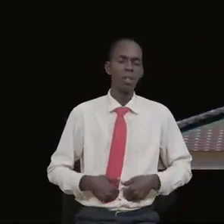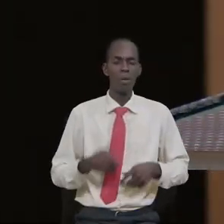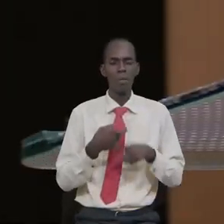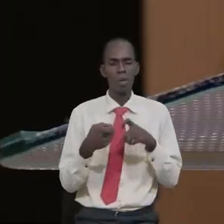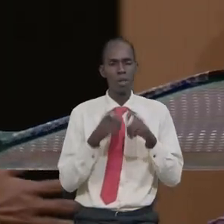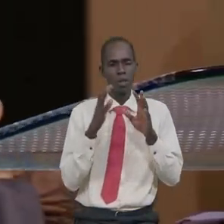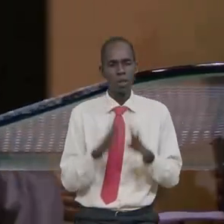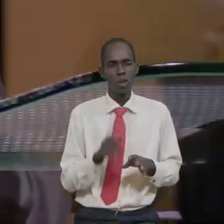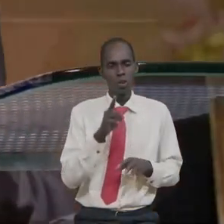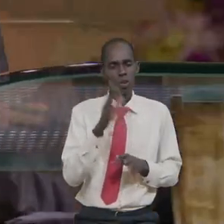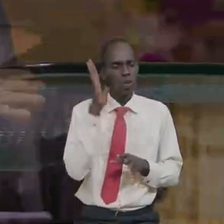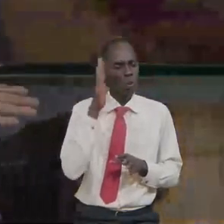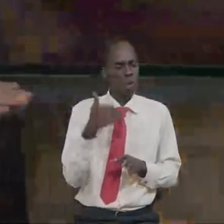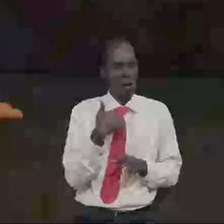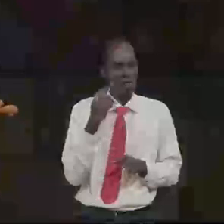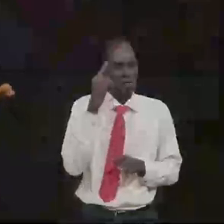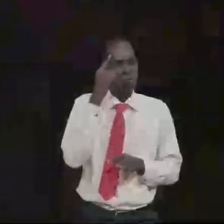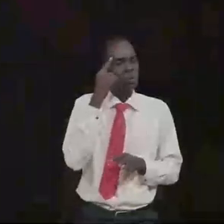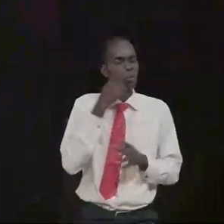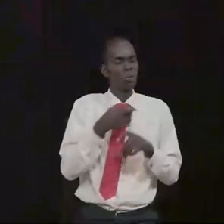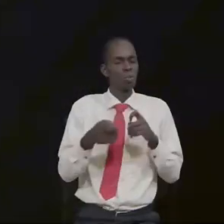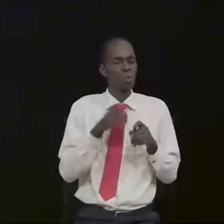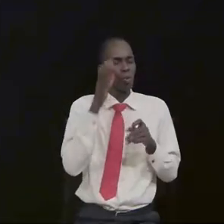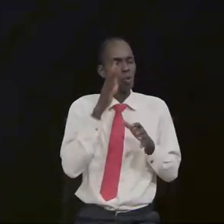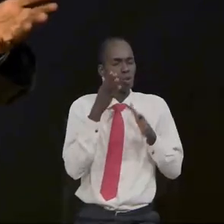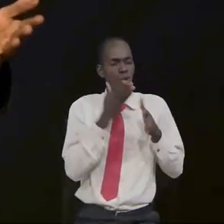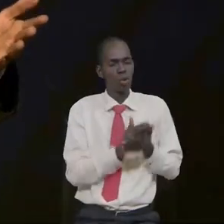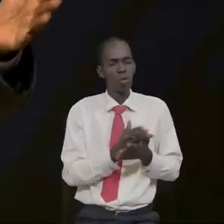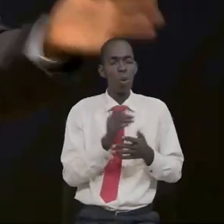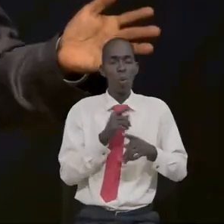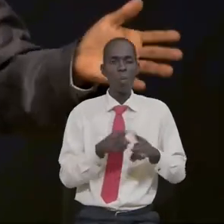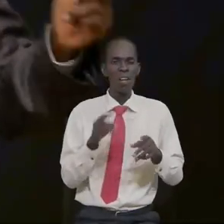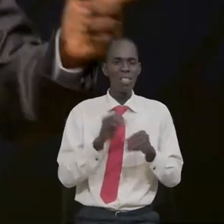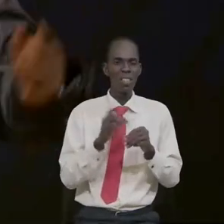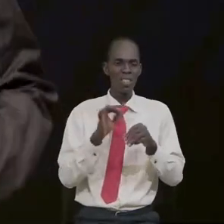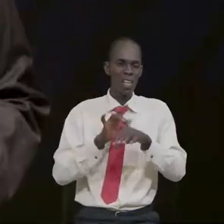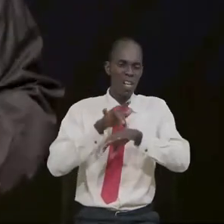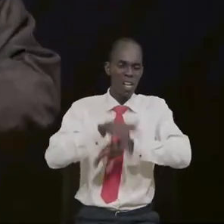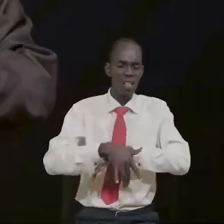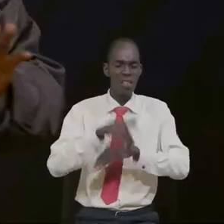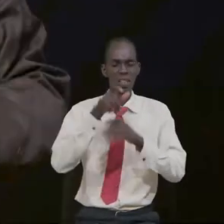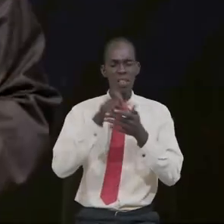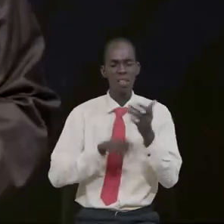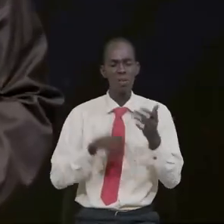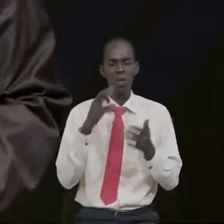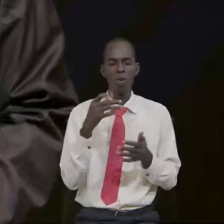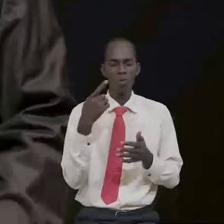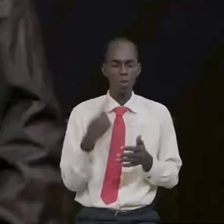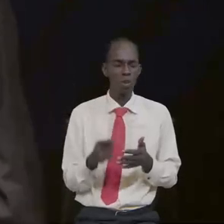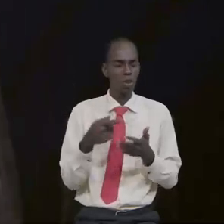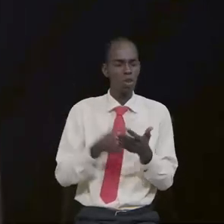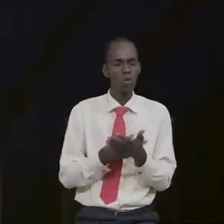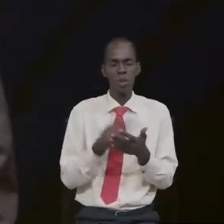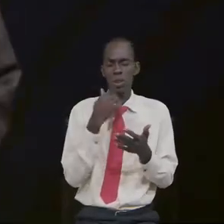il y a des persécuteurs infatigables là-bas. On aurait cru que la